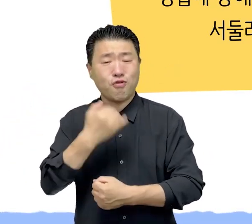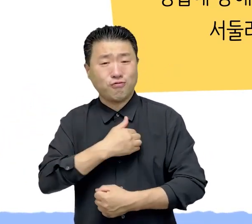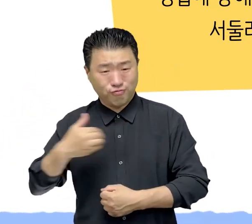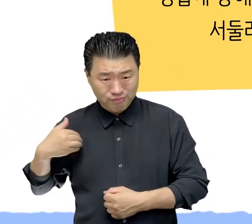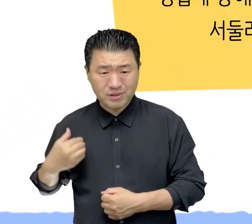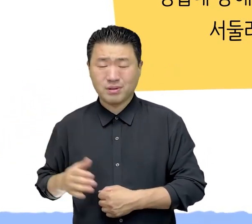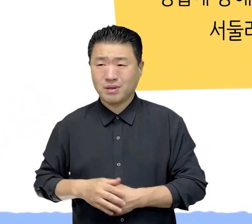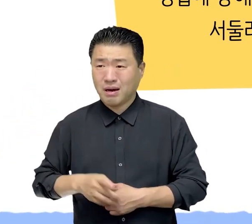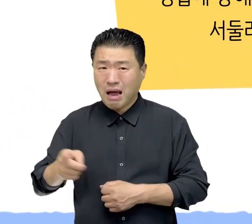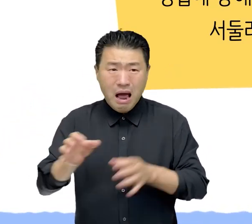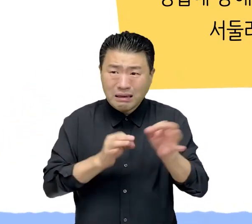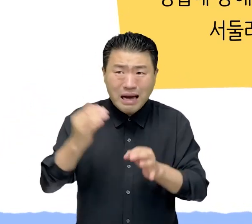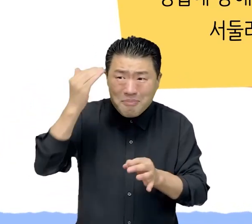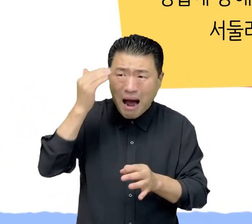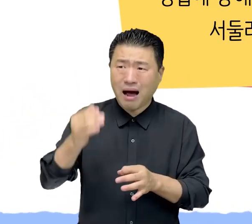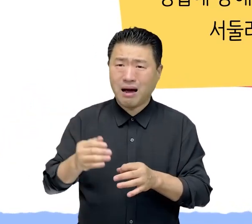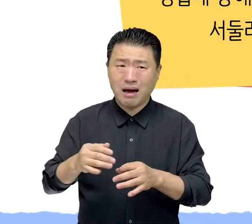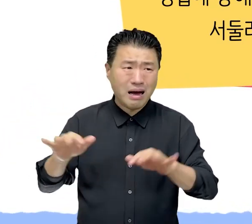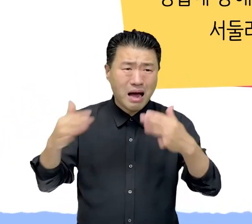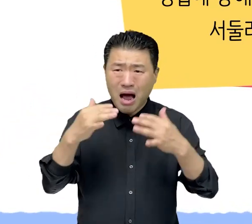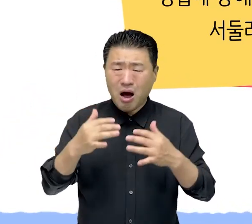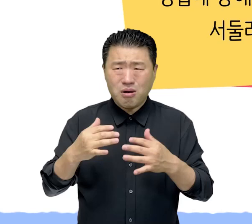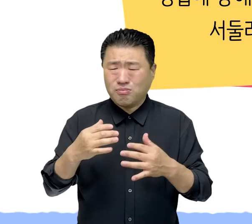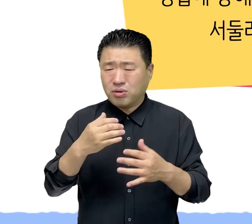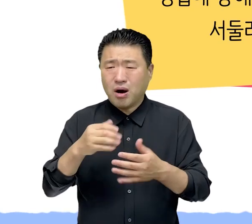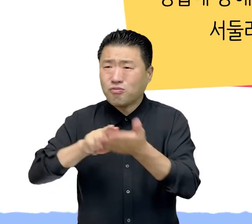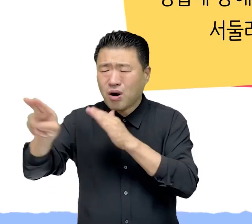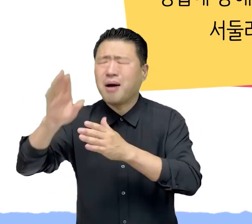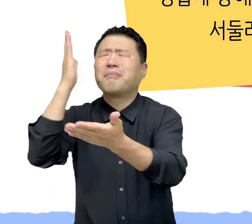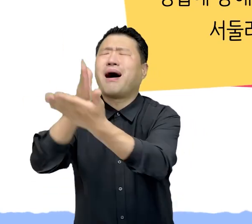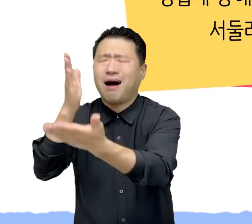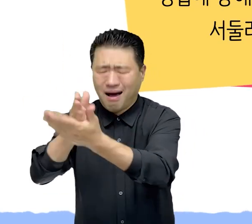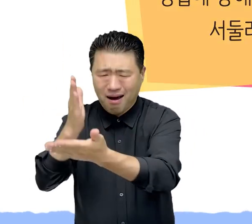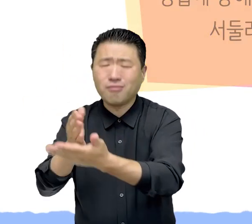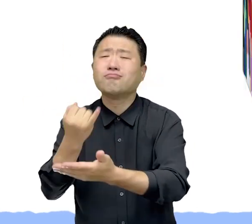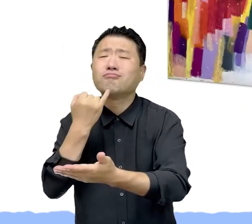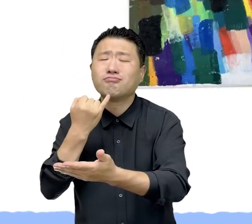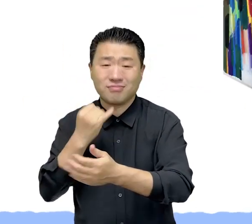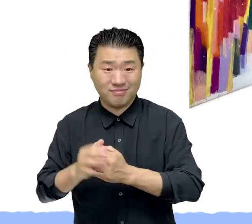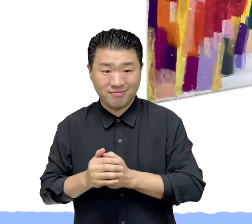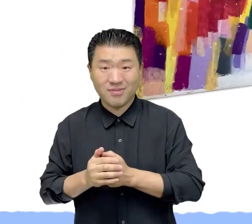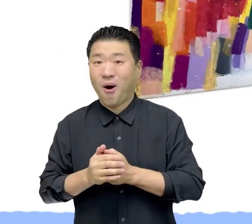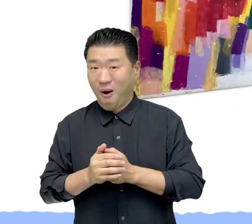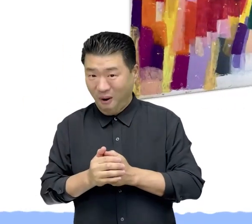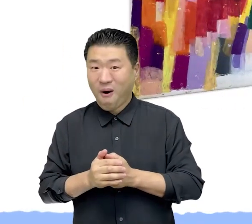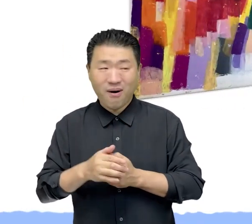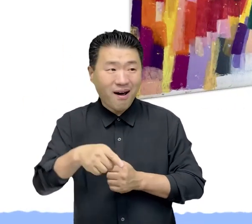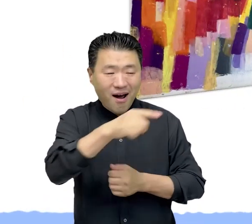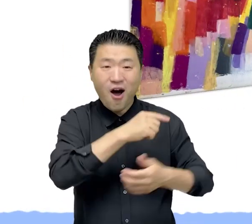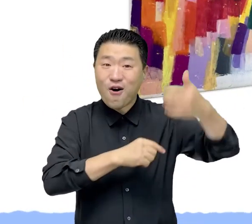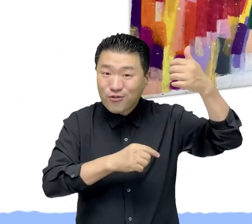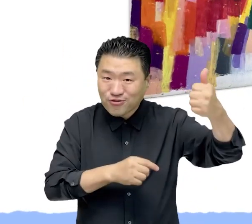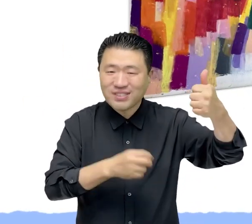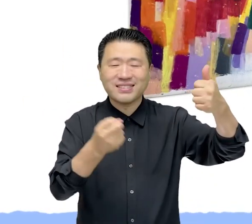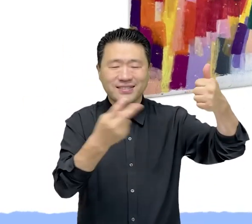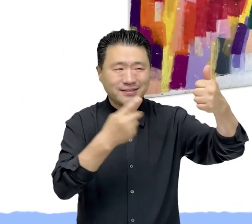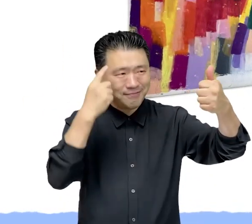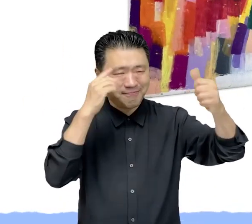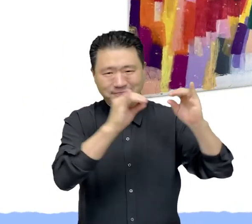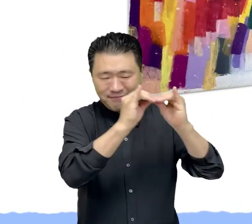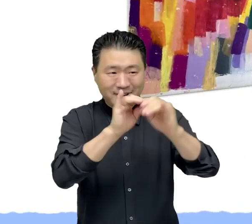손님들에게 피해를 줄까봐 서둘러 나가신 것이라면 그러지 마십시오. 공존 의식을 가진 개념 있는